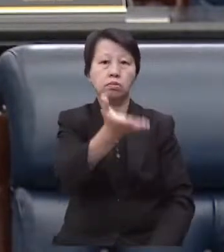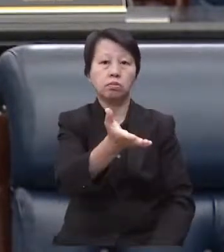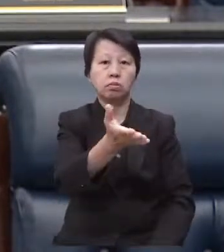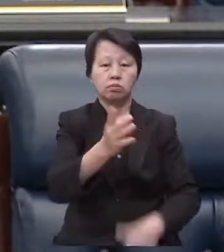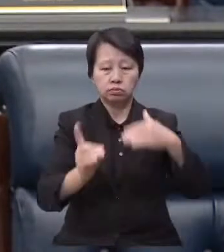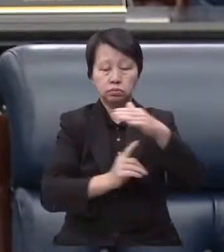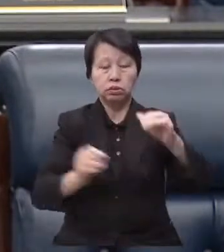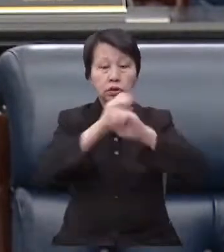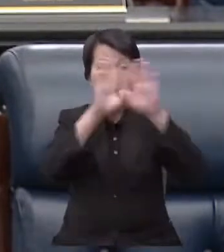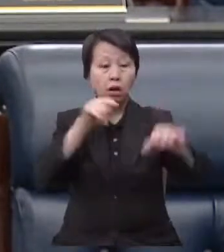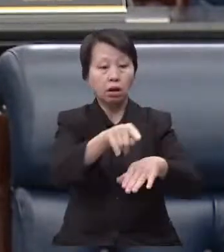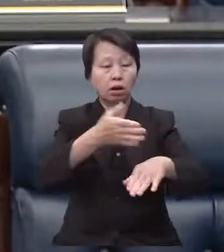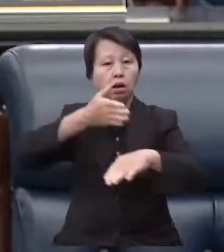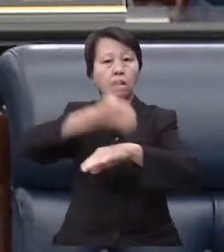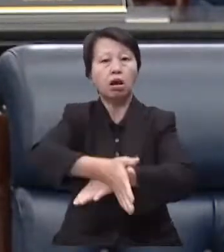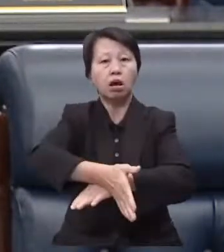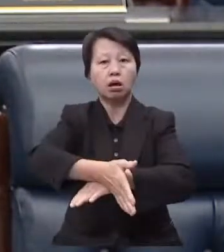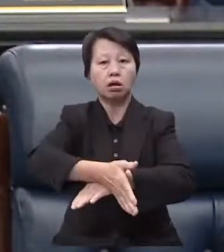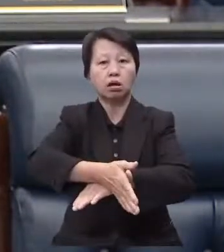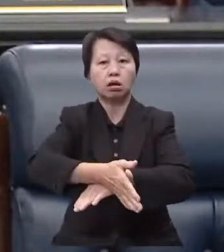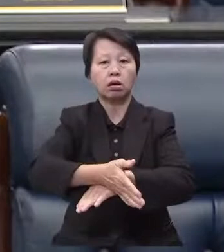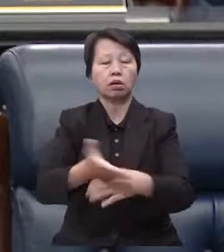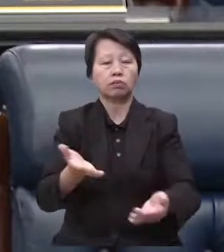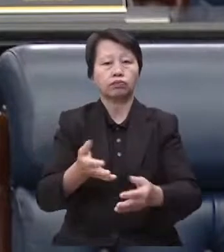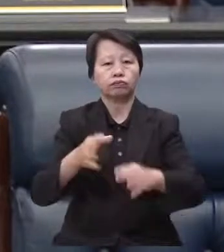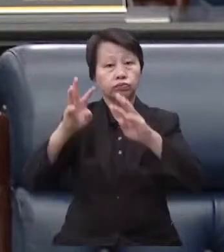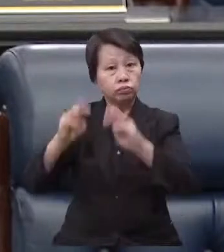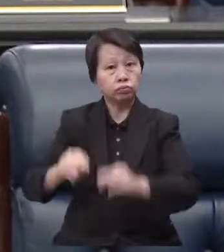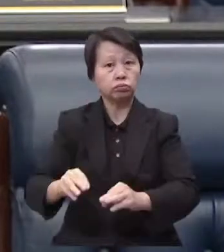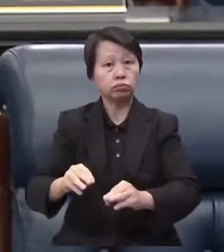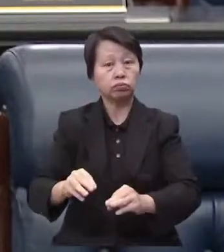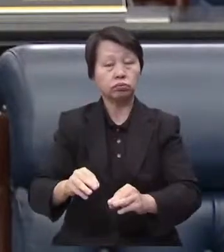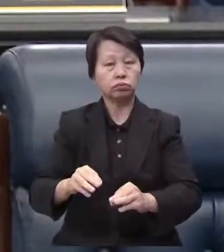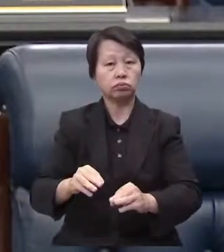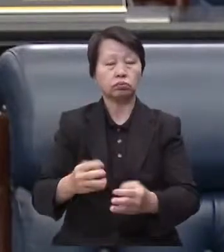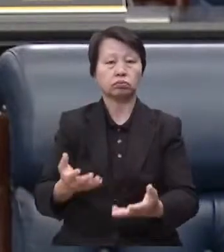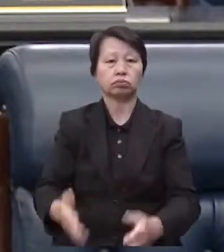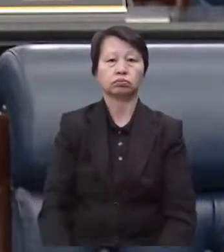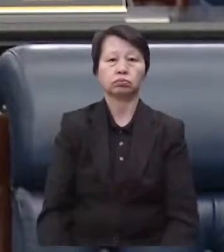dasar yang jelas melanggar norma-norma kemanusiaan.